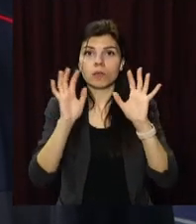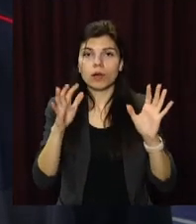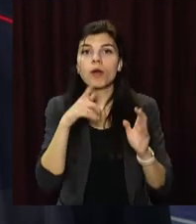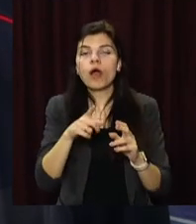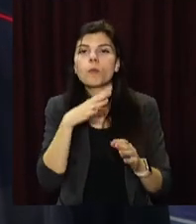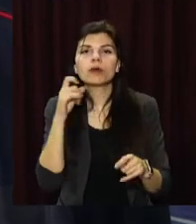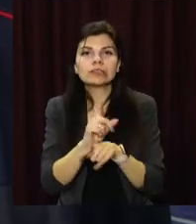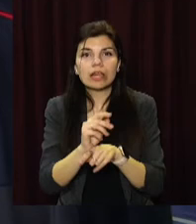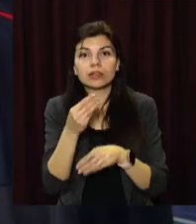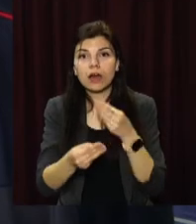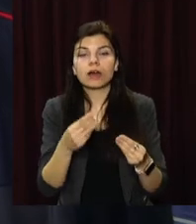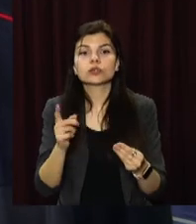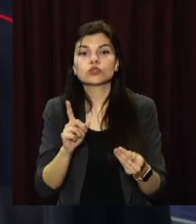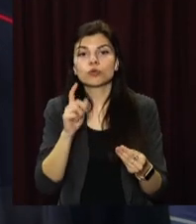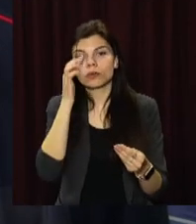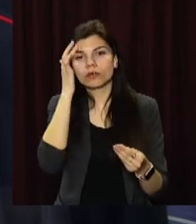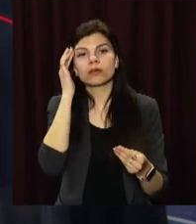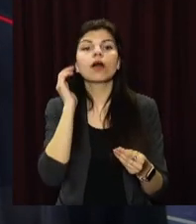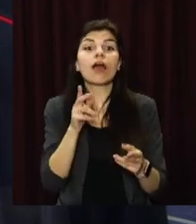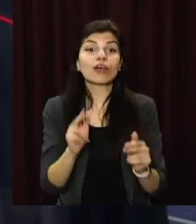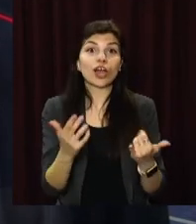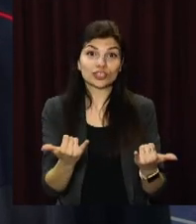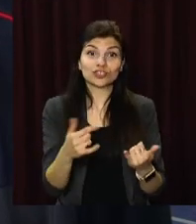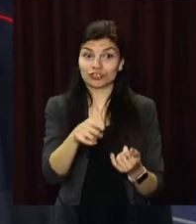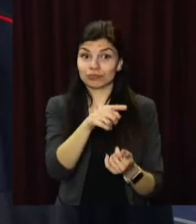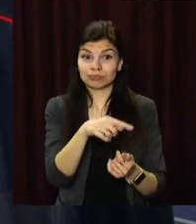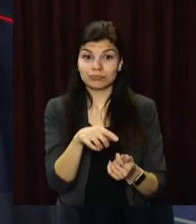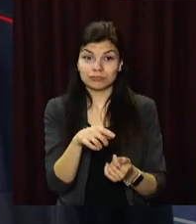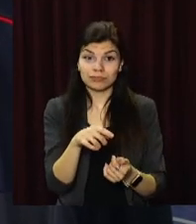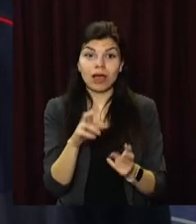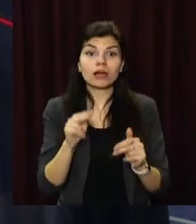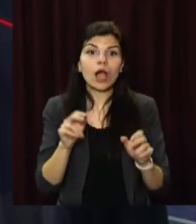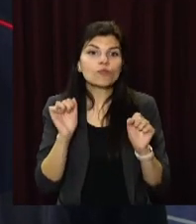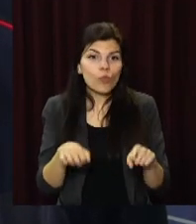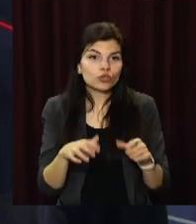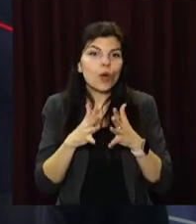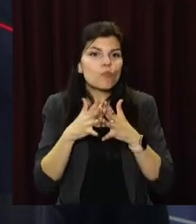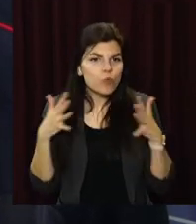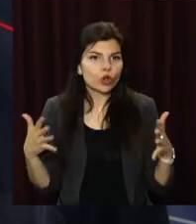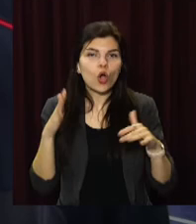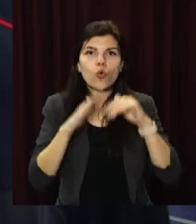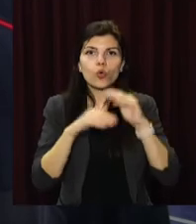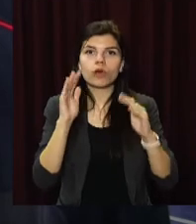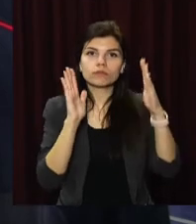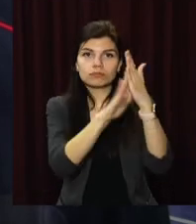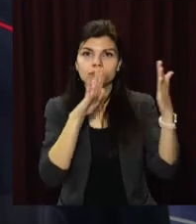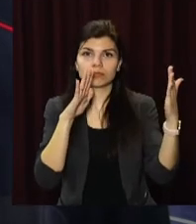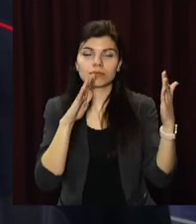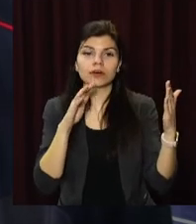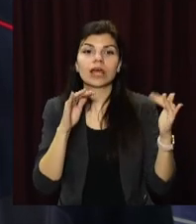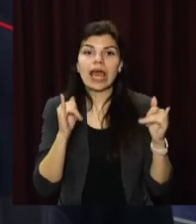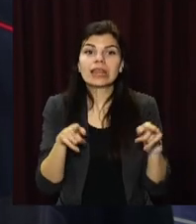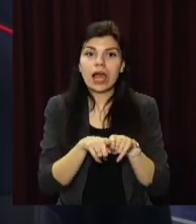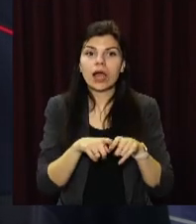те, щоб вони, от як зараз, як можна більше коснулися м'яча, і так швидше у